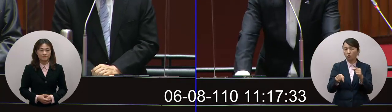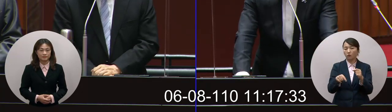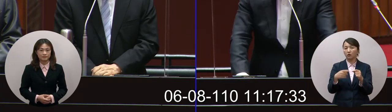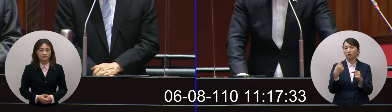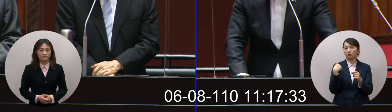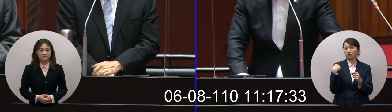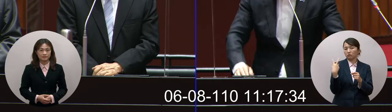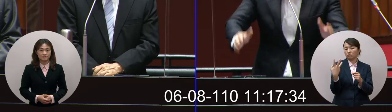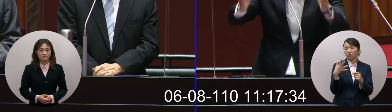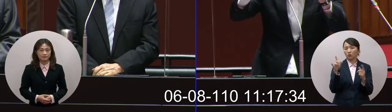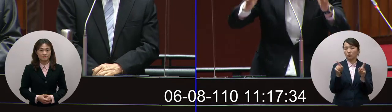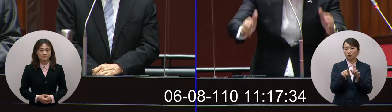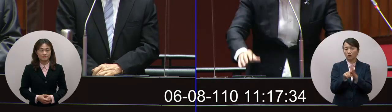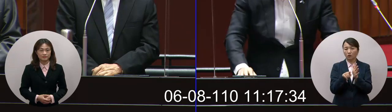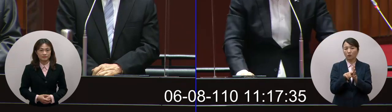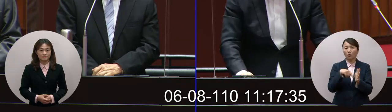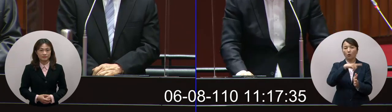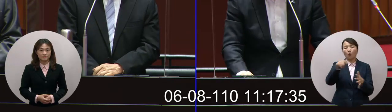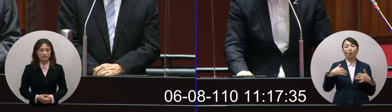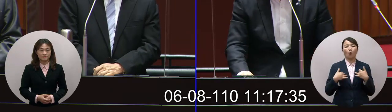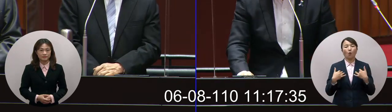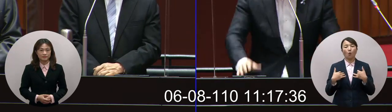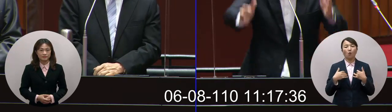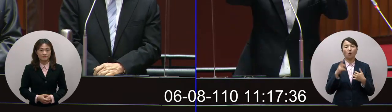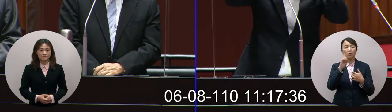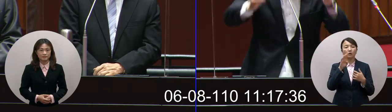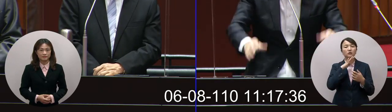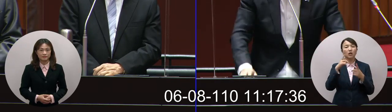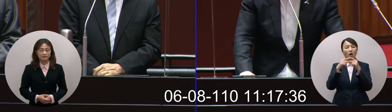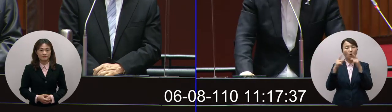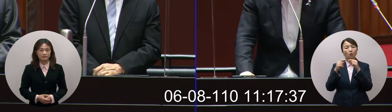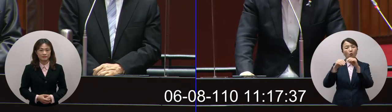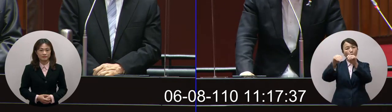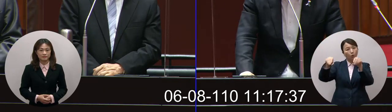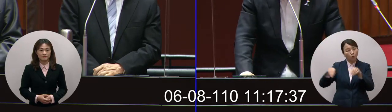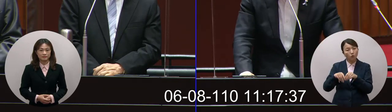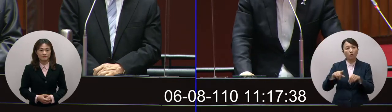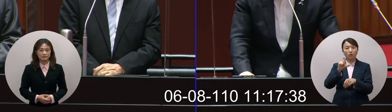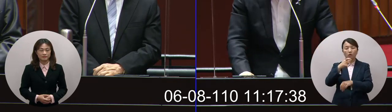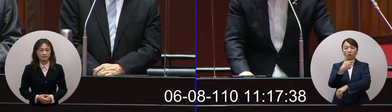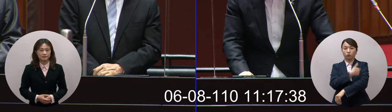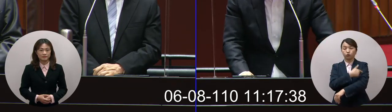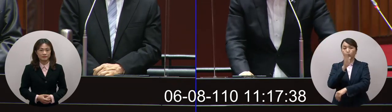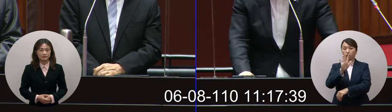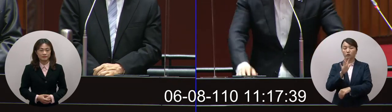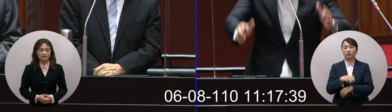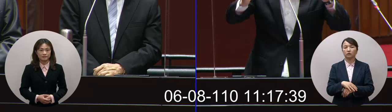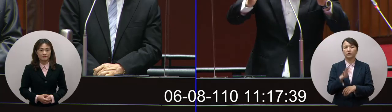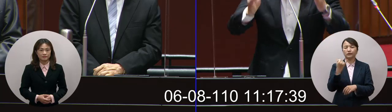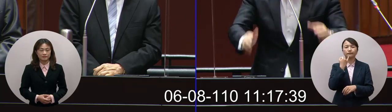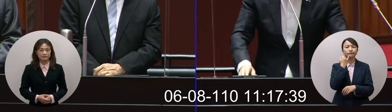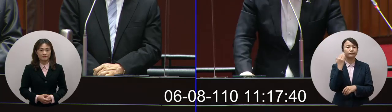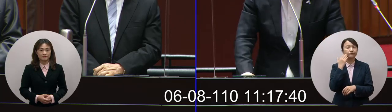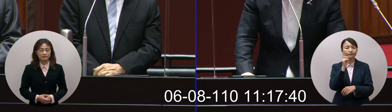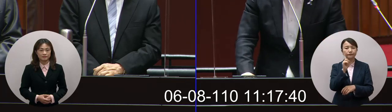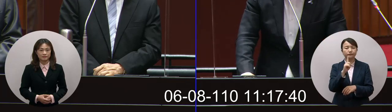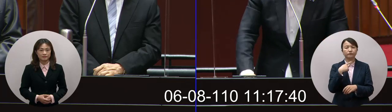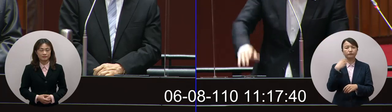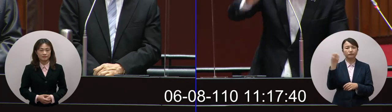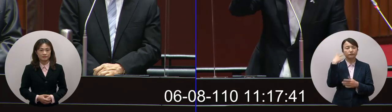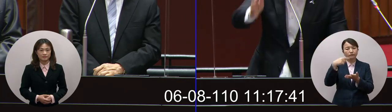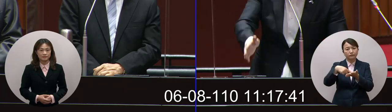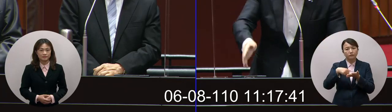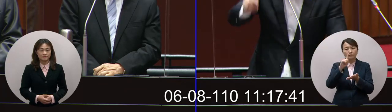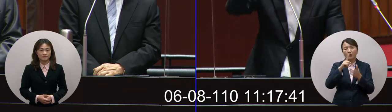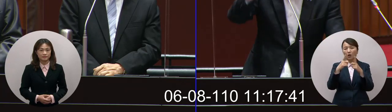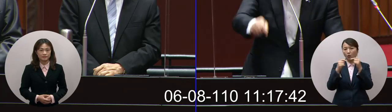前几天啊，咱全国大家拢足欢喜，接到日本的这个疫苗。来送啊！可是呢，我接到电情呢，